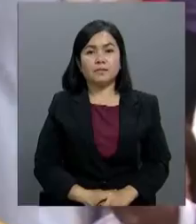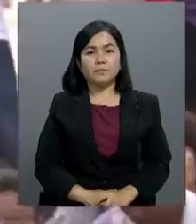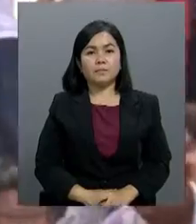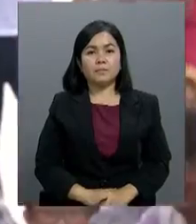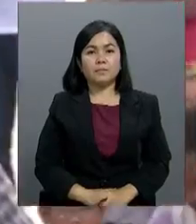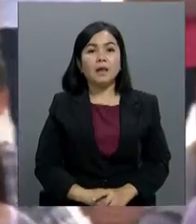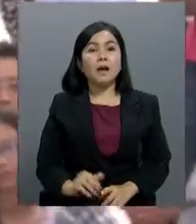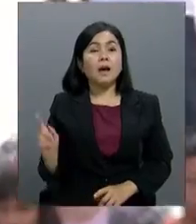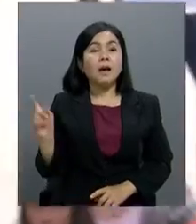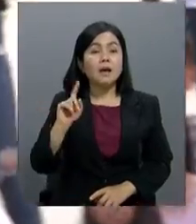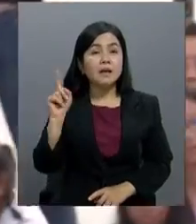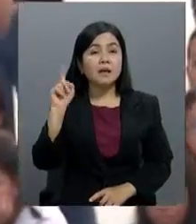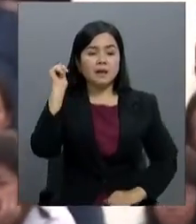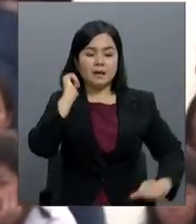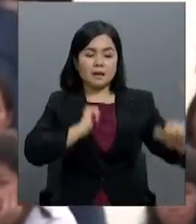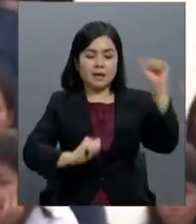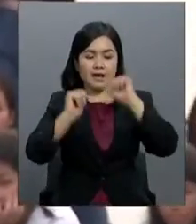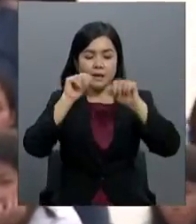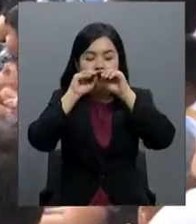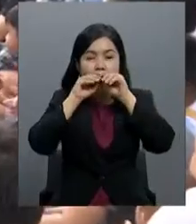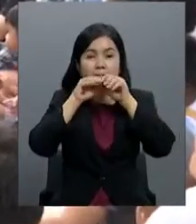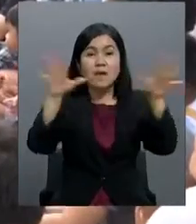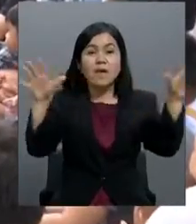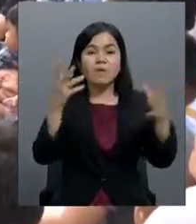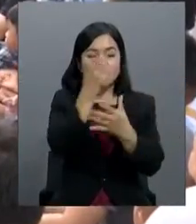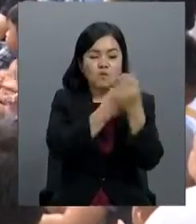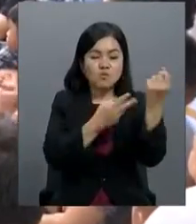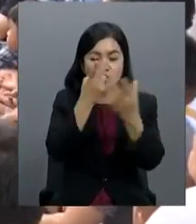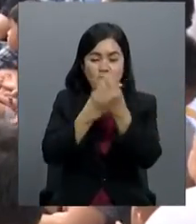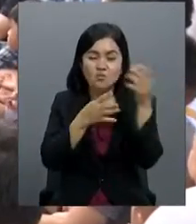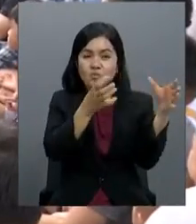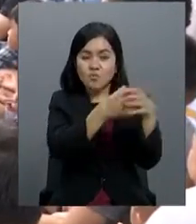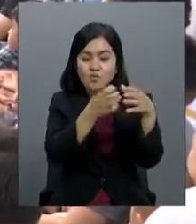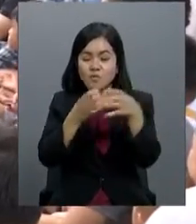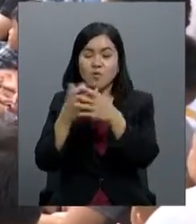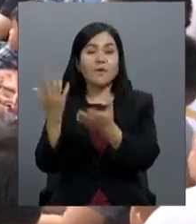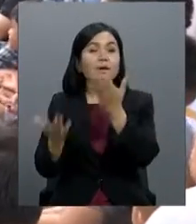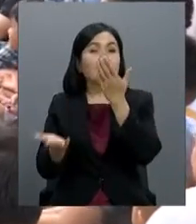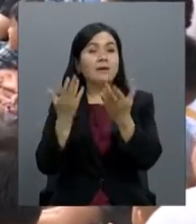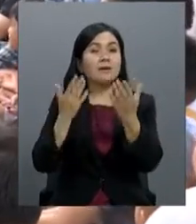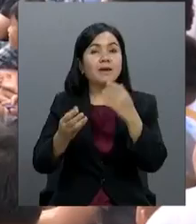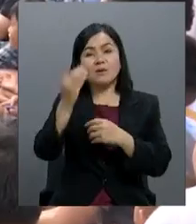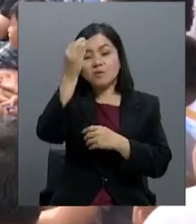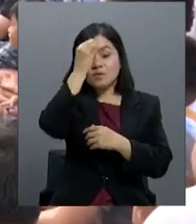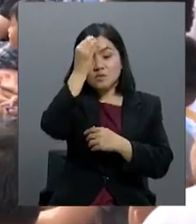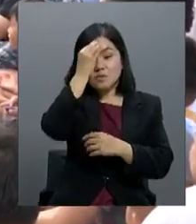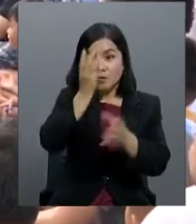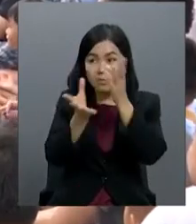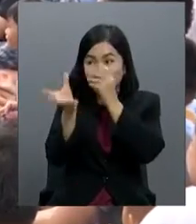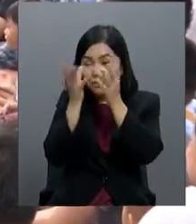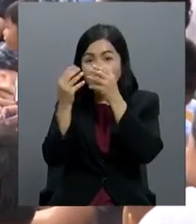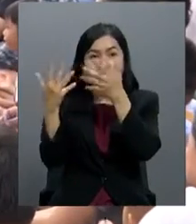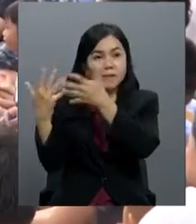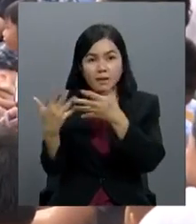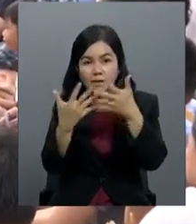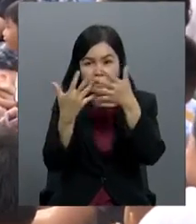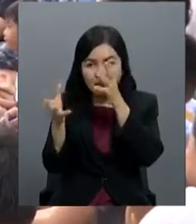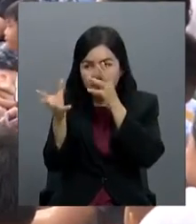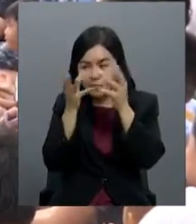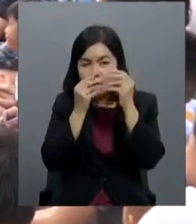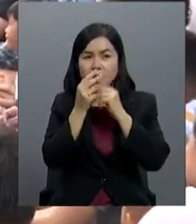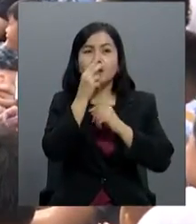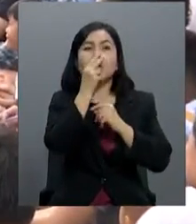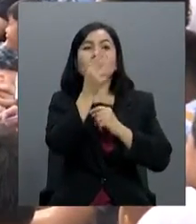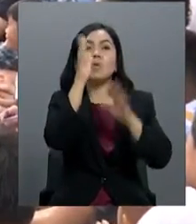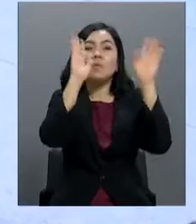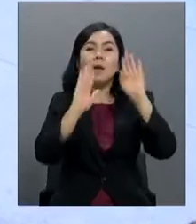ท่ามกลางสตรีทโชว์อื่นๆที่มักมีคู่หูหรือมาเป็นทีมเสือชีต้าสาวจากญี่ปุ่นที่เรียนการแสดงมาจากอเมริกากลับมองว่าการ